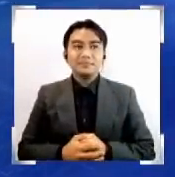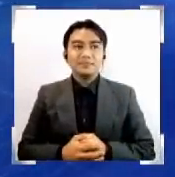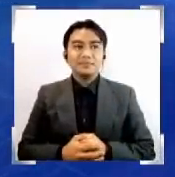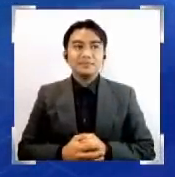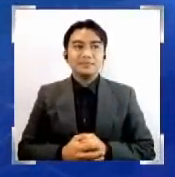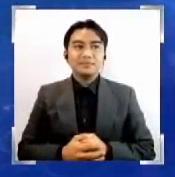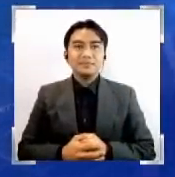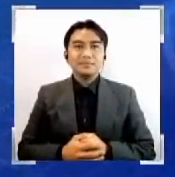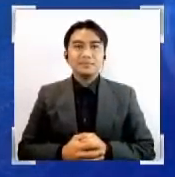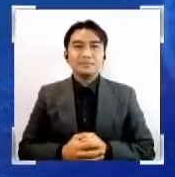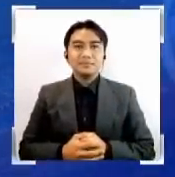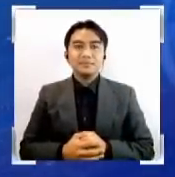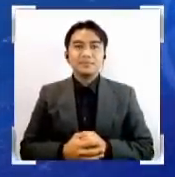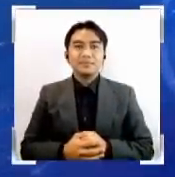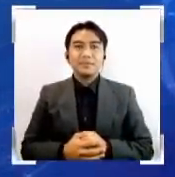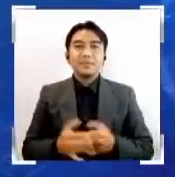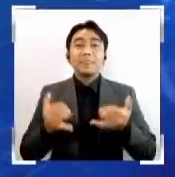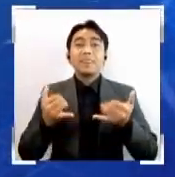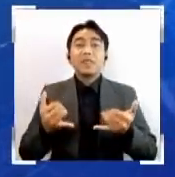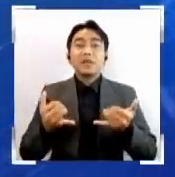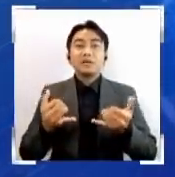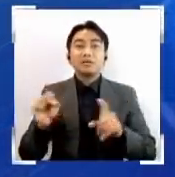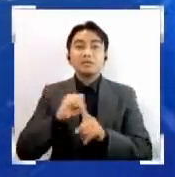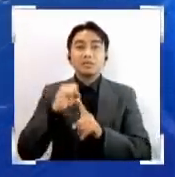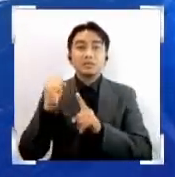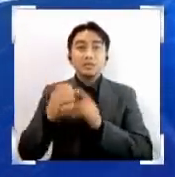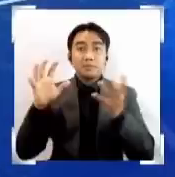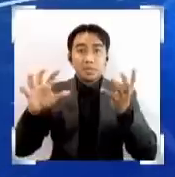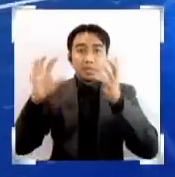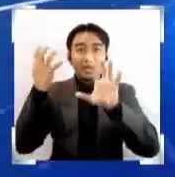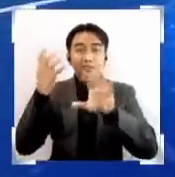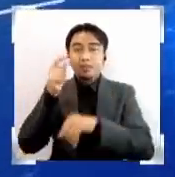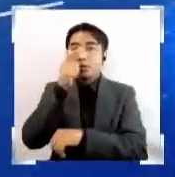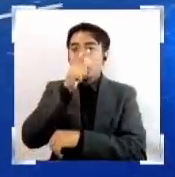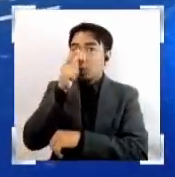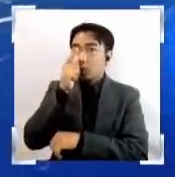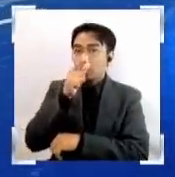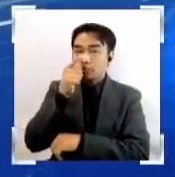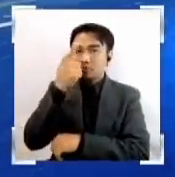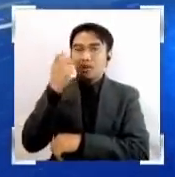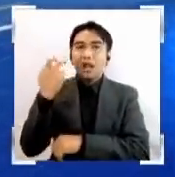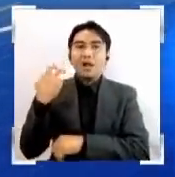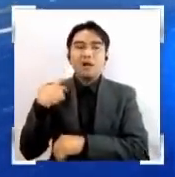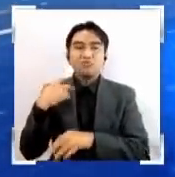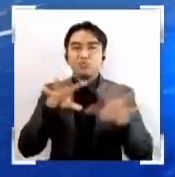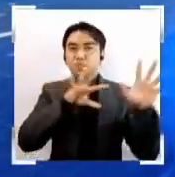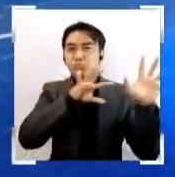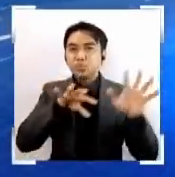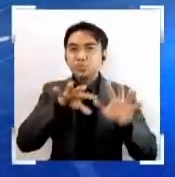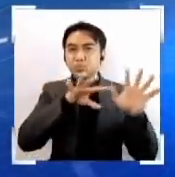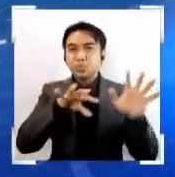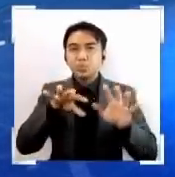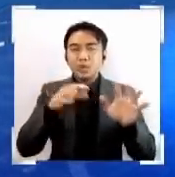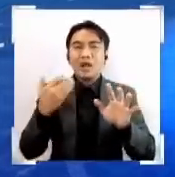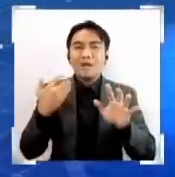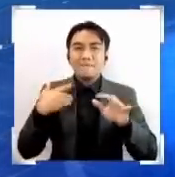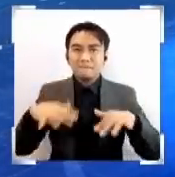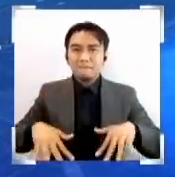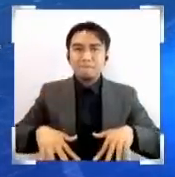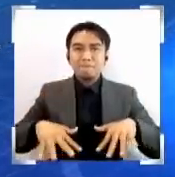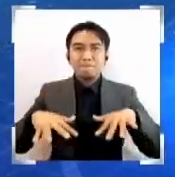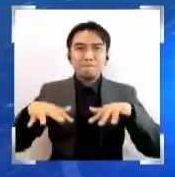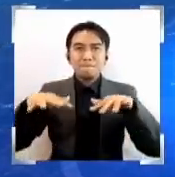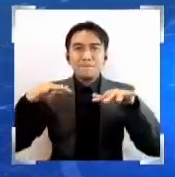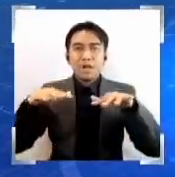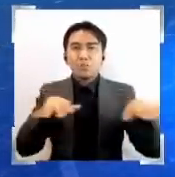Nasa state of calamity na ang ilang lugar sa Luzon dahil sa hagupit ng habagat na nagdulot ng mga pagbaha at pagguho. At isa